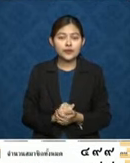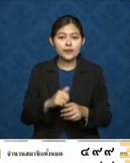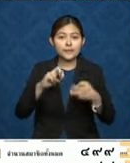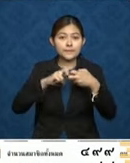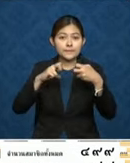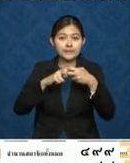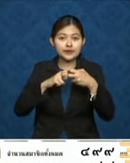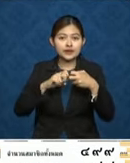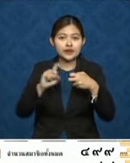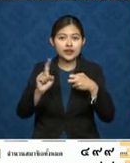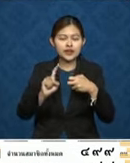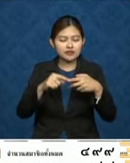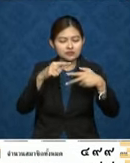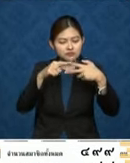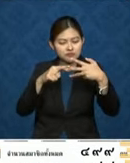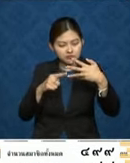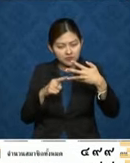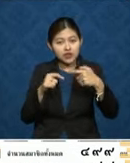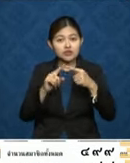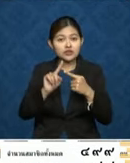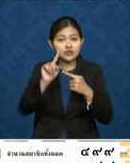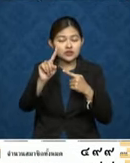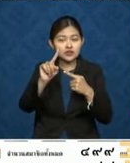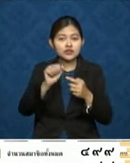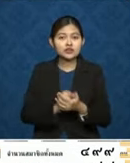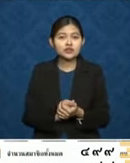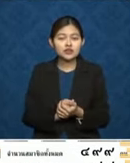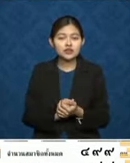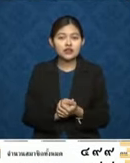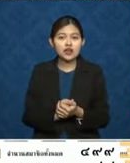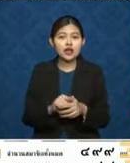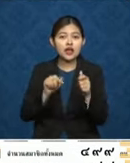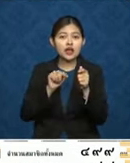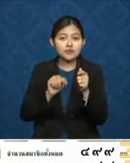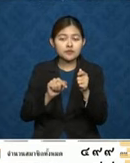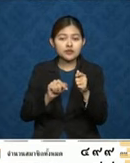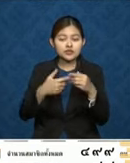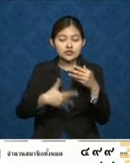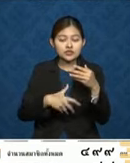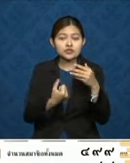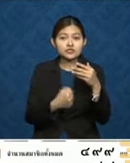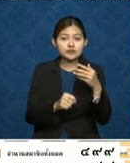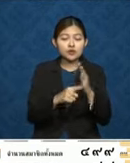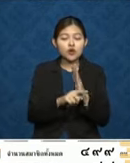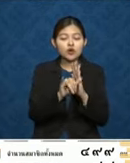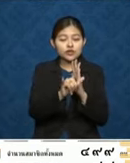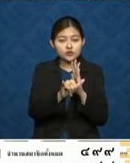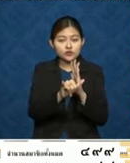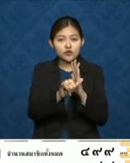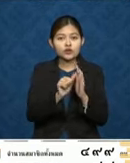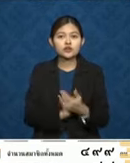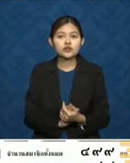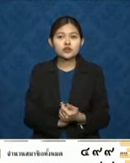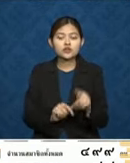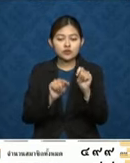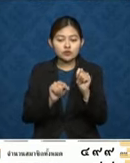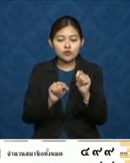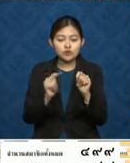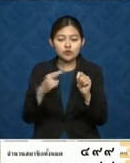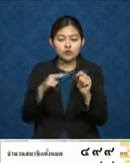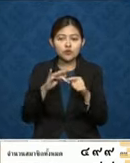กราบเลี้ยนประธานเดือดร้อนทั้งนั้นเรื่องแรกก็คือการตั้งอำเภอเป็นอำเภอที่ 10ของจังหวัดยโสธรประกอบไปด้วยตำบลทุ่ง